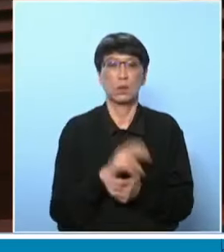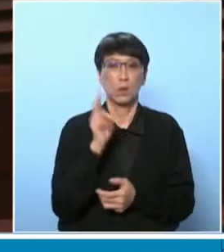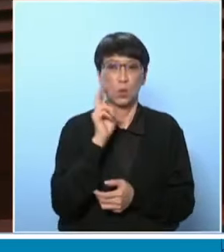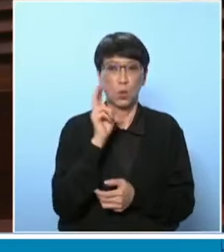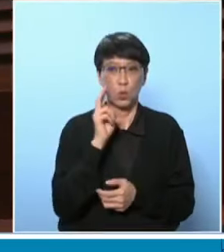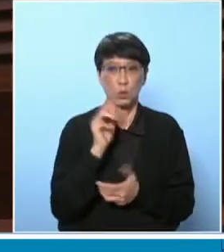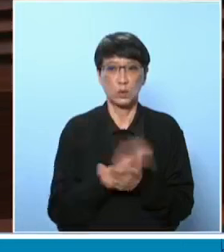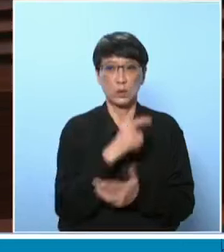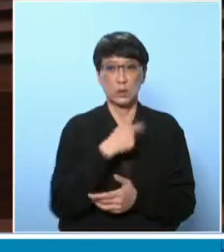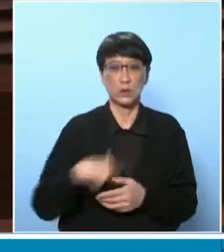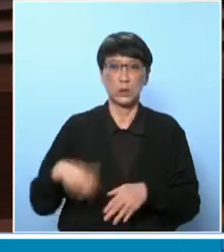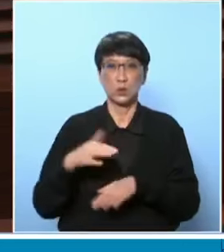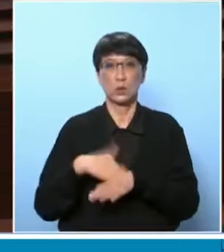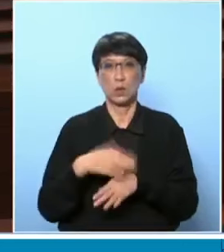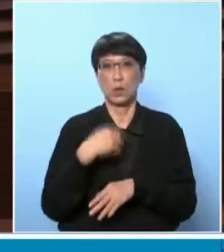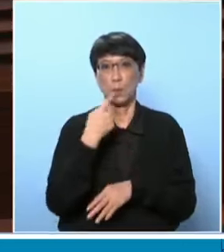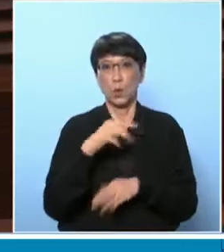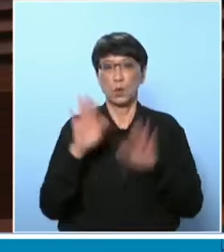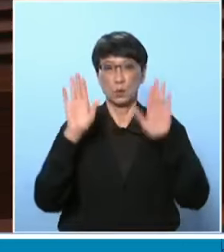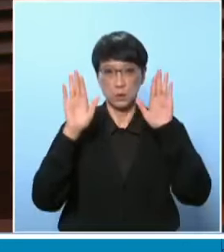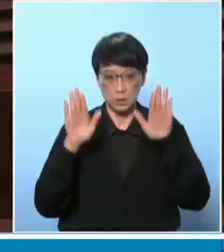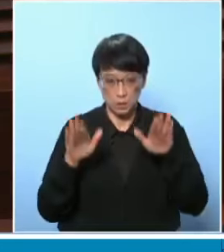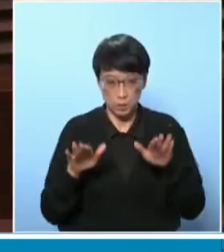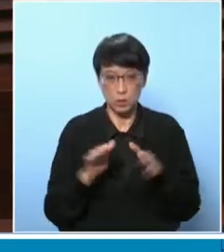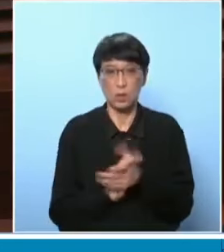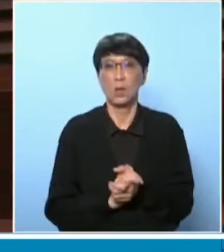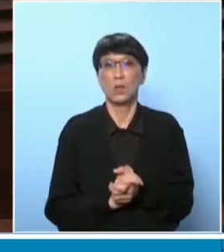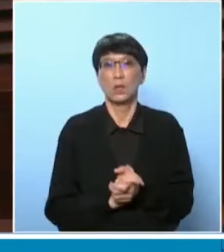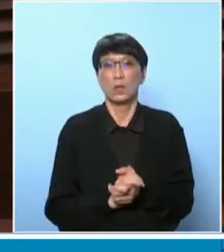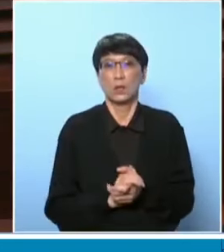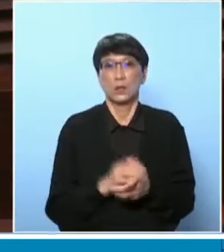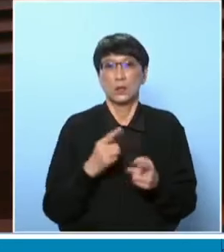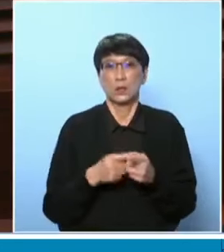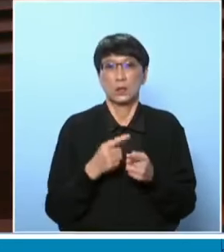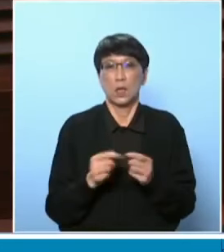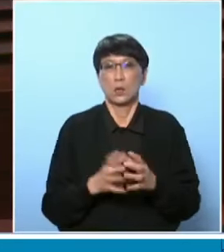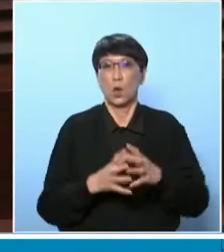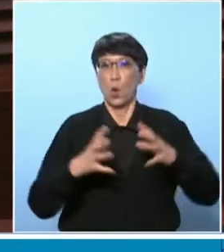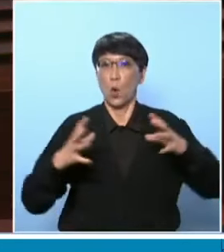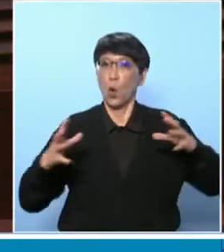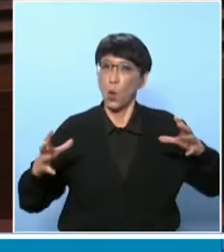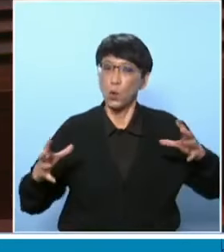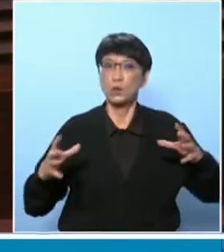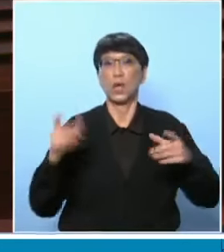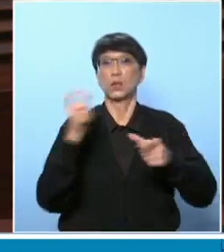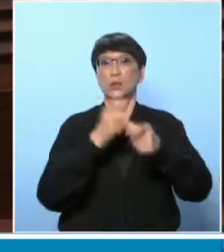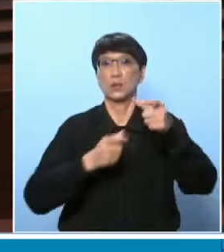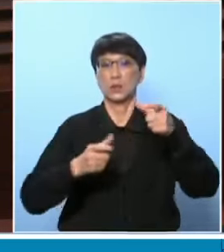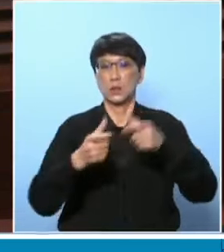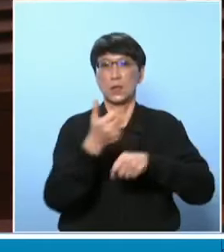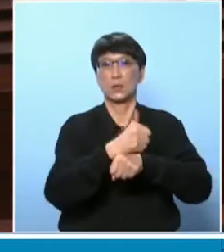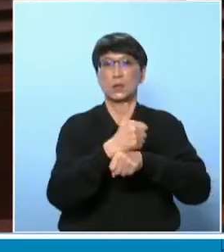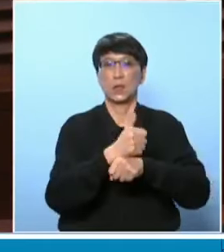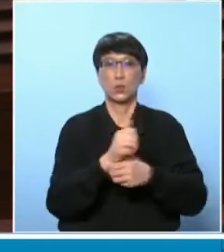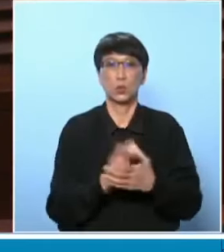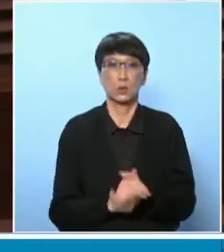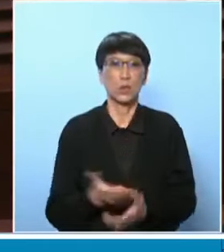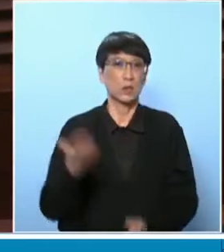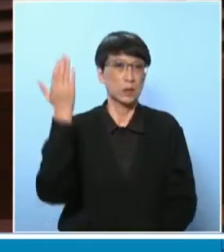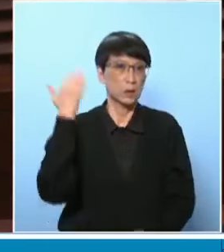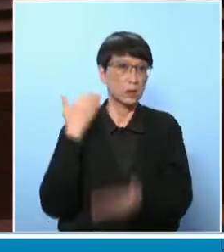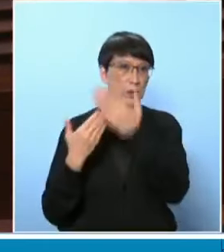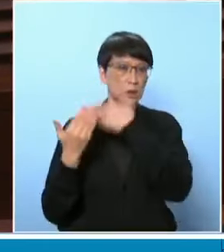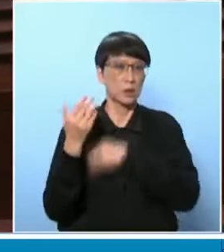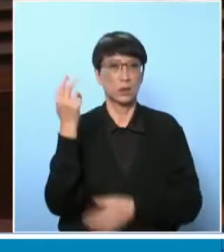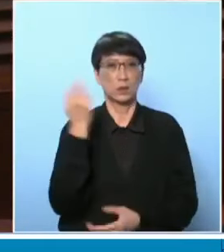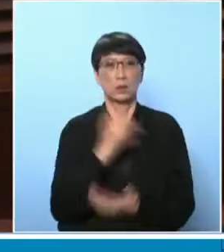如即係議員正係所講啦，穆斯林將會我哋都睇到咧，將會係一個幾大嘅市場。過去嗰段時間，其實旅